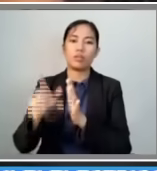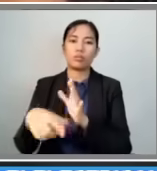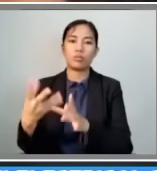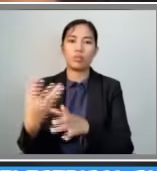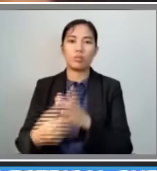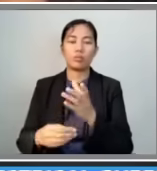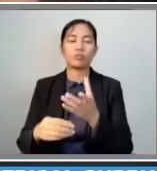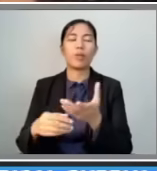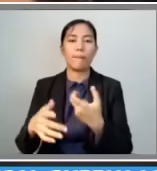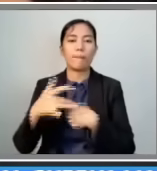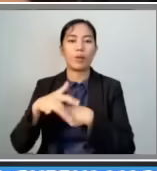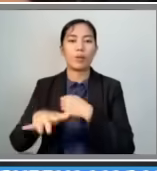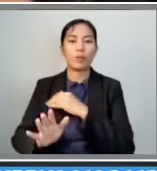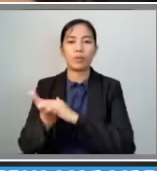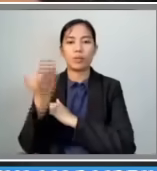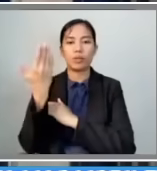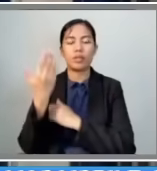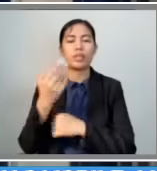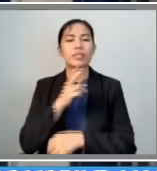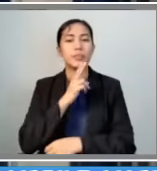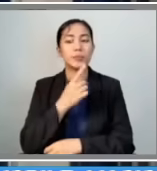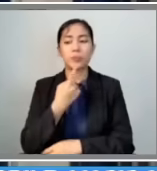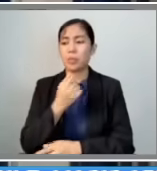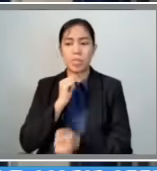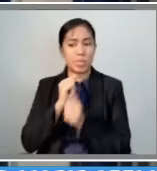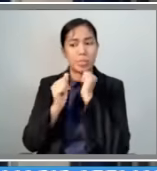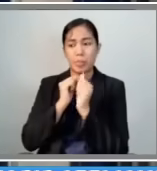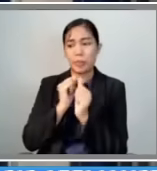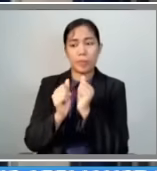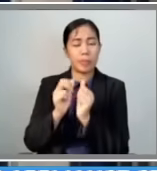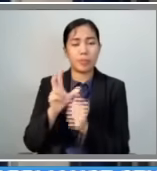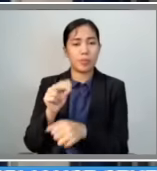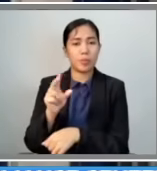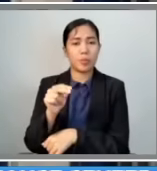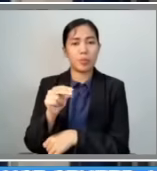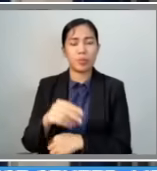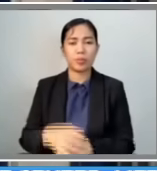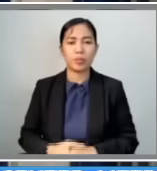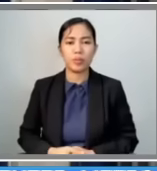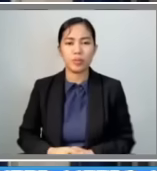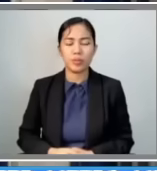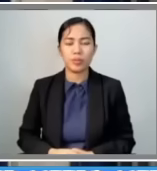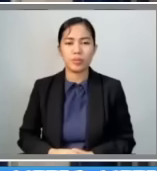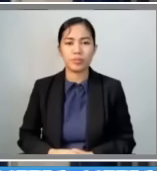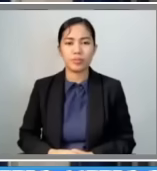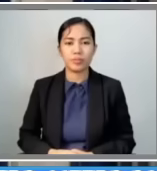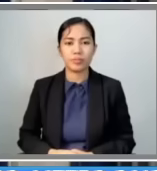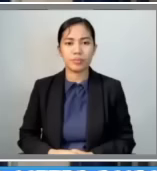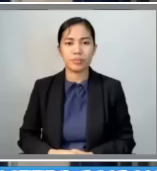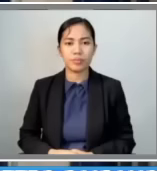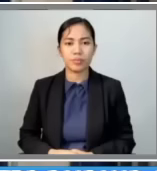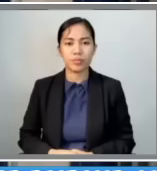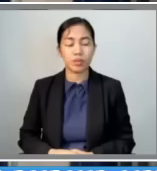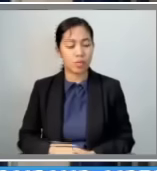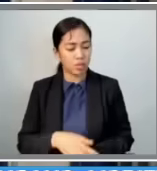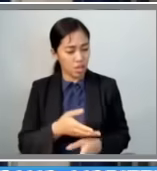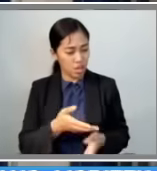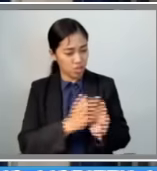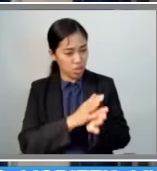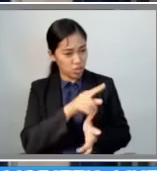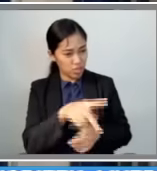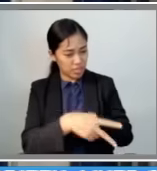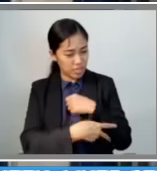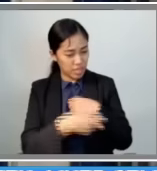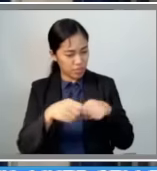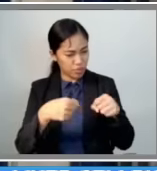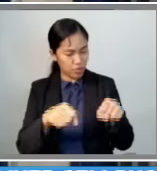Itinanggi ng sospek ang reklamo laban sa kanya. Wala po akong barak doon. Pero kinuha niya po yung motor? Hindi po sir. Sa